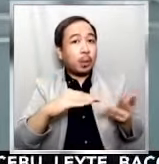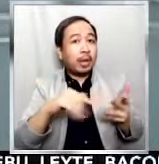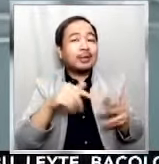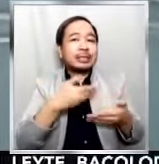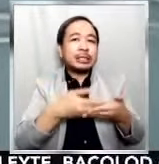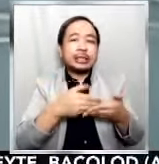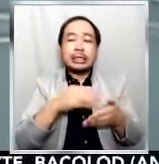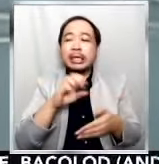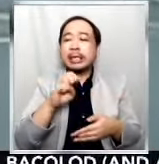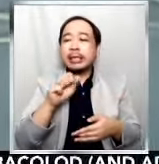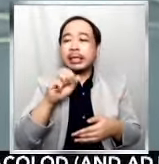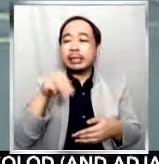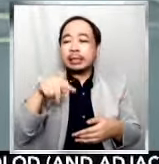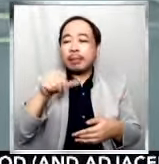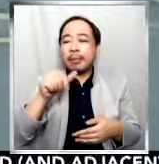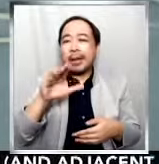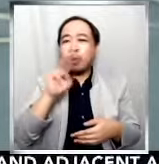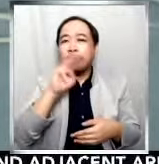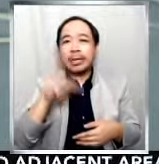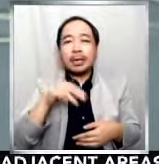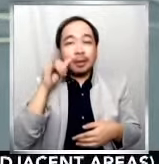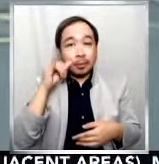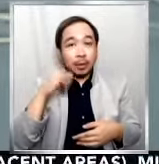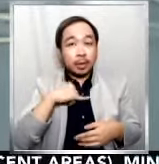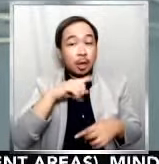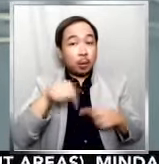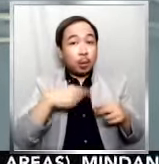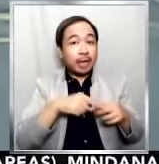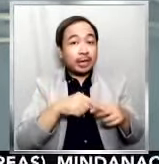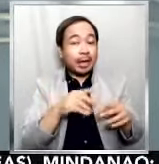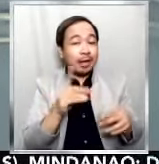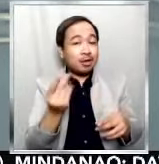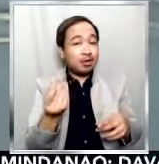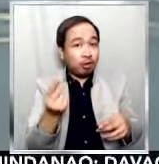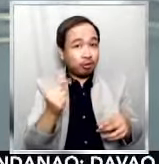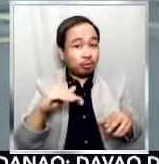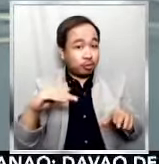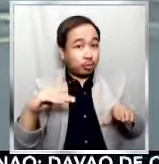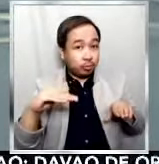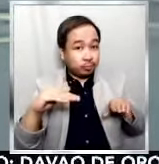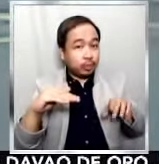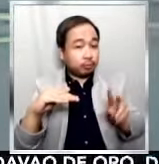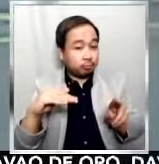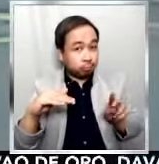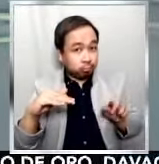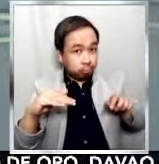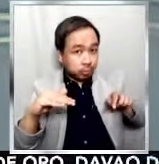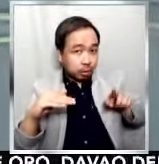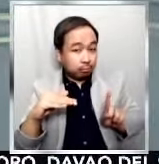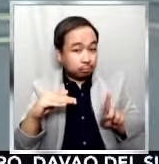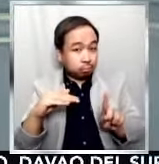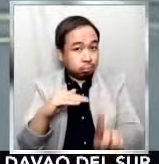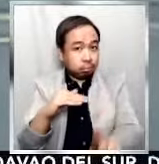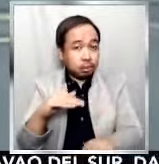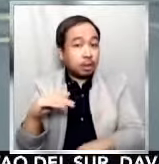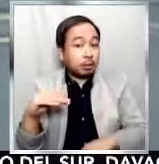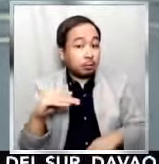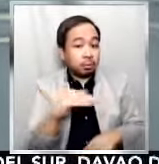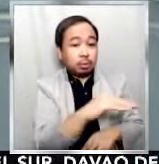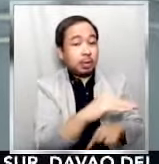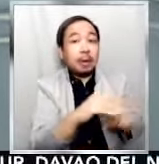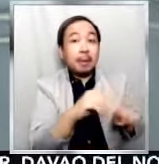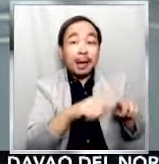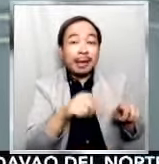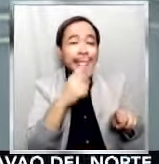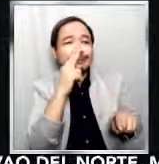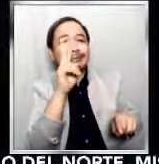kagabi. Pagtawid ng aso, dumiretso na ang sasakyan. Pero may tren pala. Sumalpok ito at